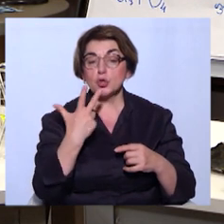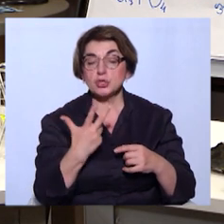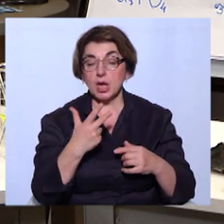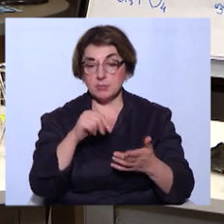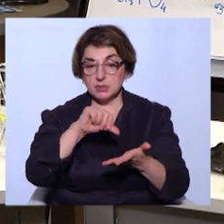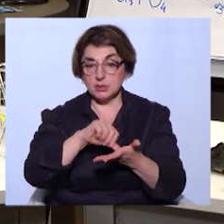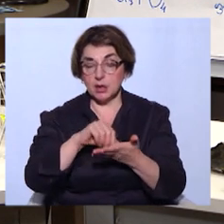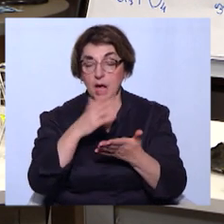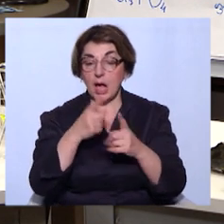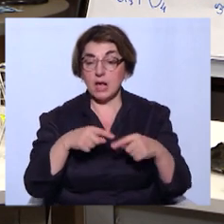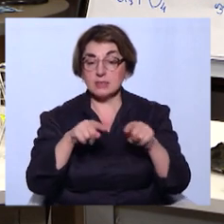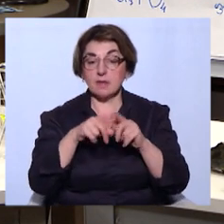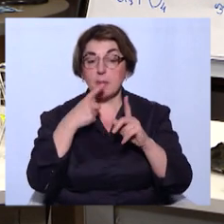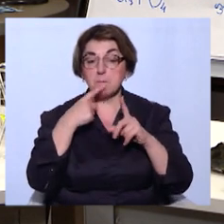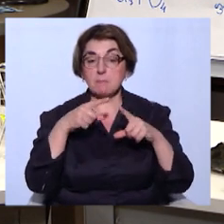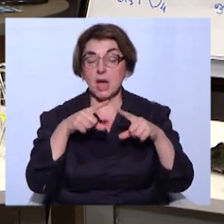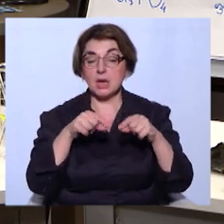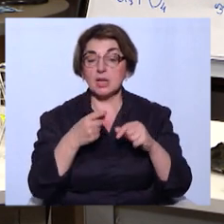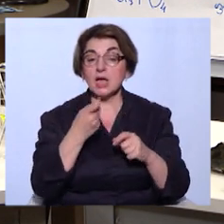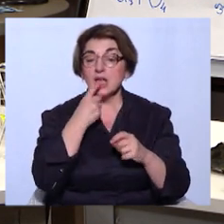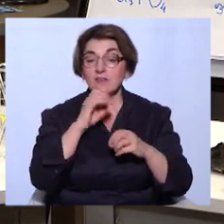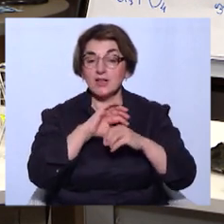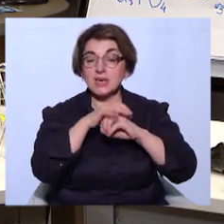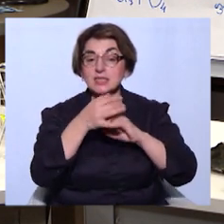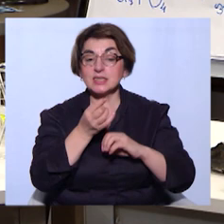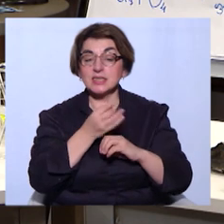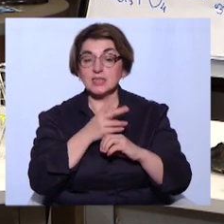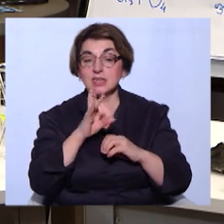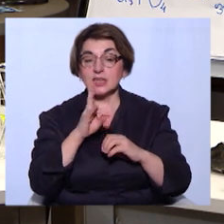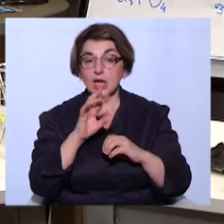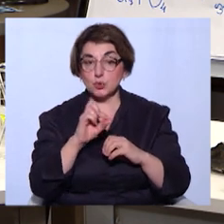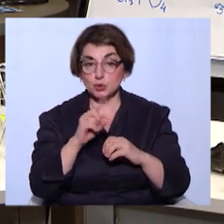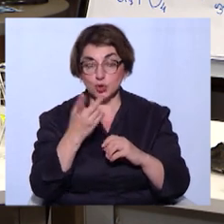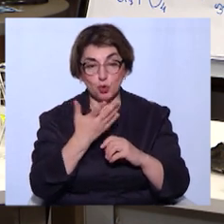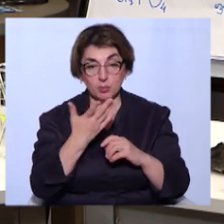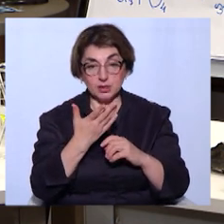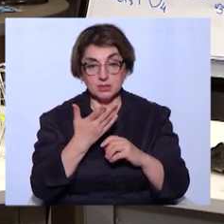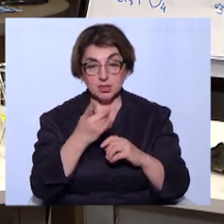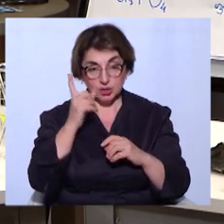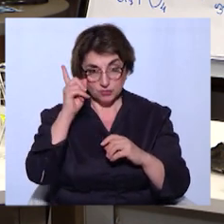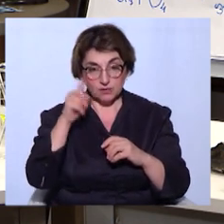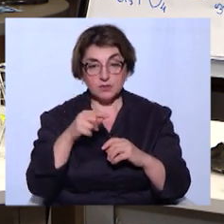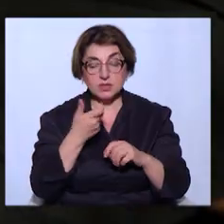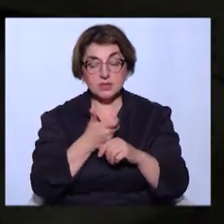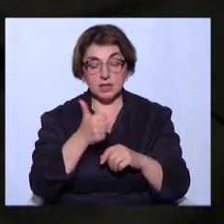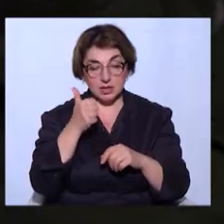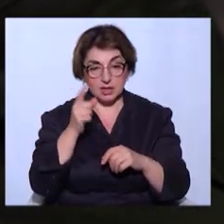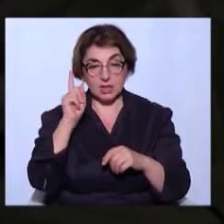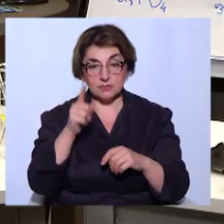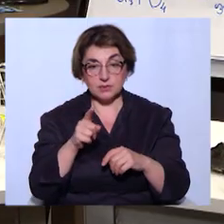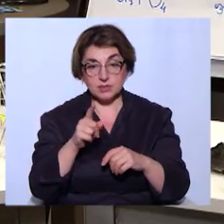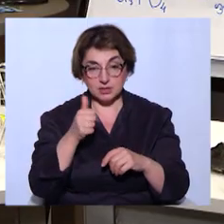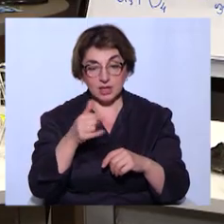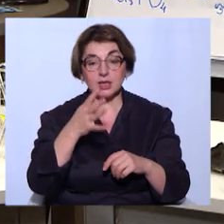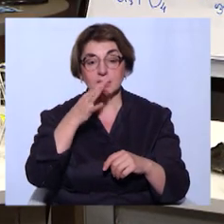მარილია, კვერცხის ნაჭუჭიც, რომელიც შენ ძალიან კარგად იცი და კარგად